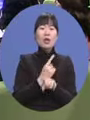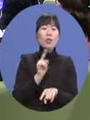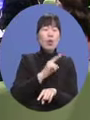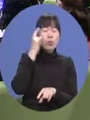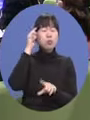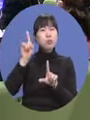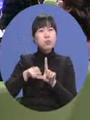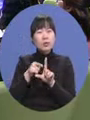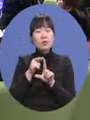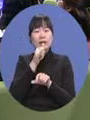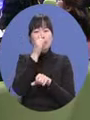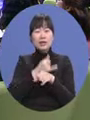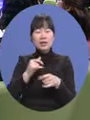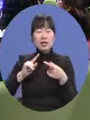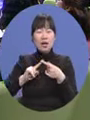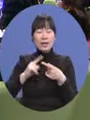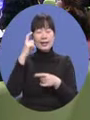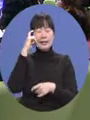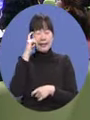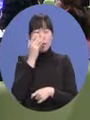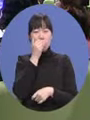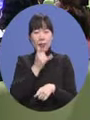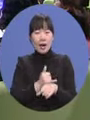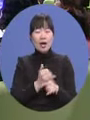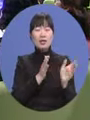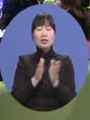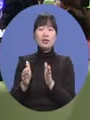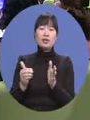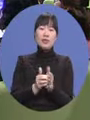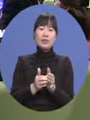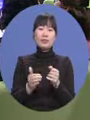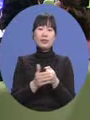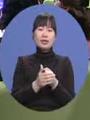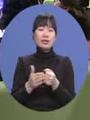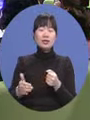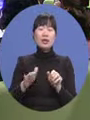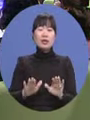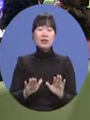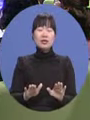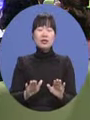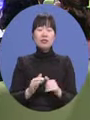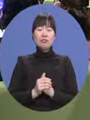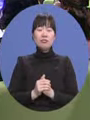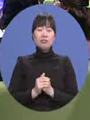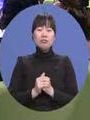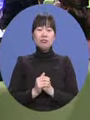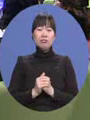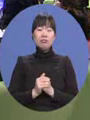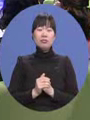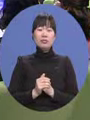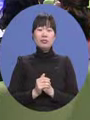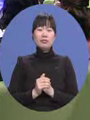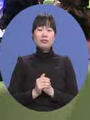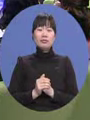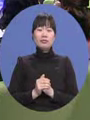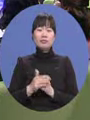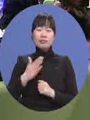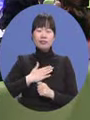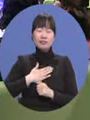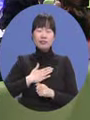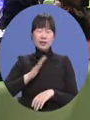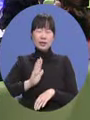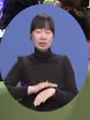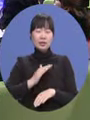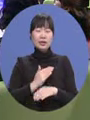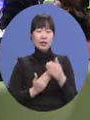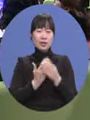무의식에 엉켜 있는 거를 의식으로 올려서 정리하는 거거든요. 네. 그러니까 이거는 이 얘기 뭐냐면 협박에 내가 잘못한 사건을